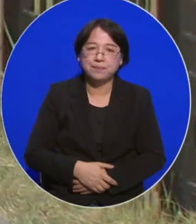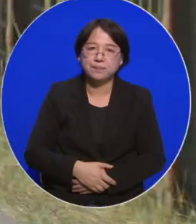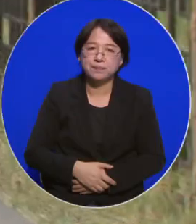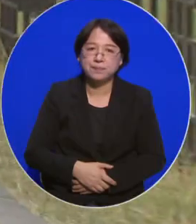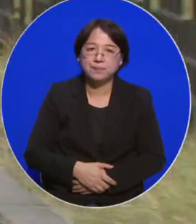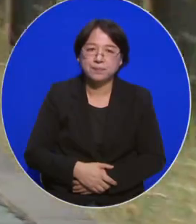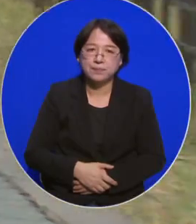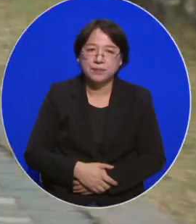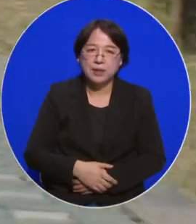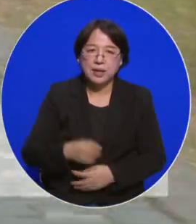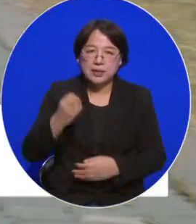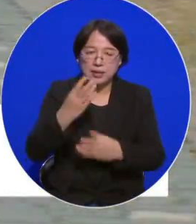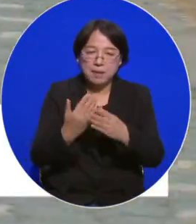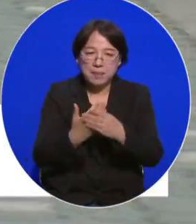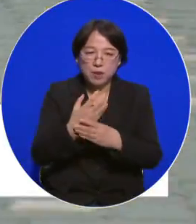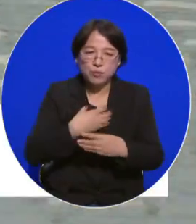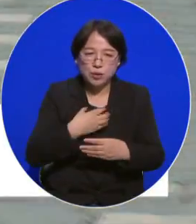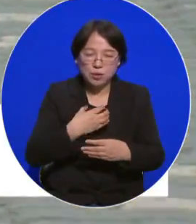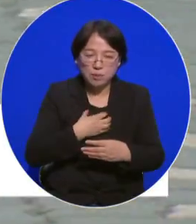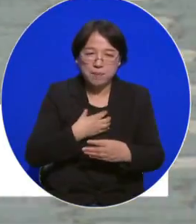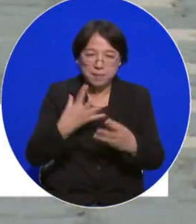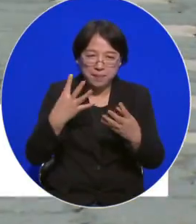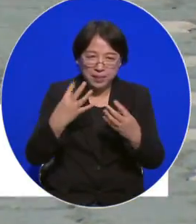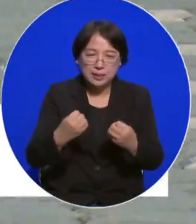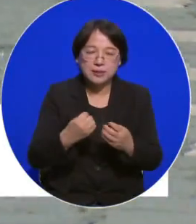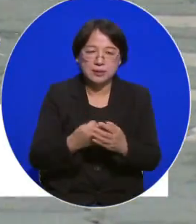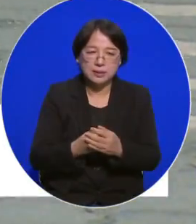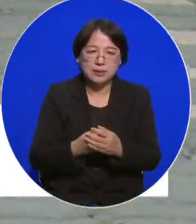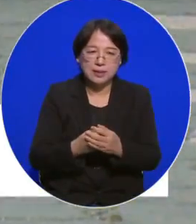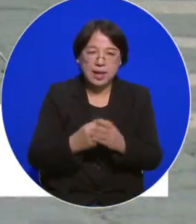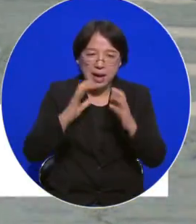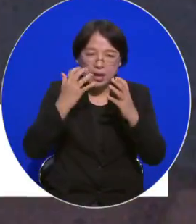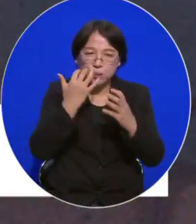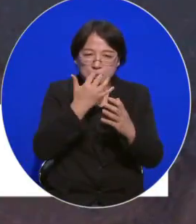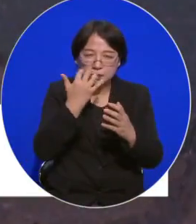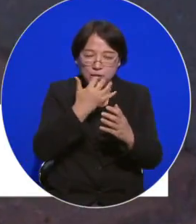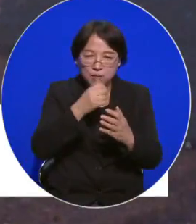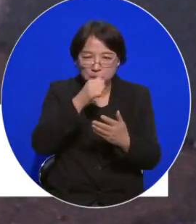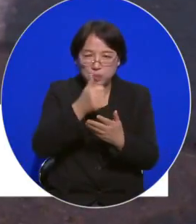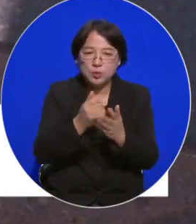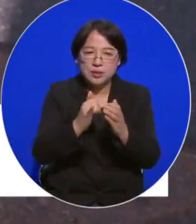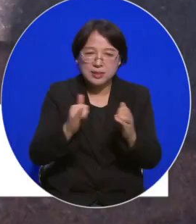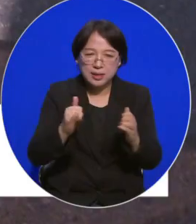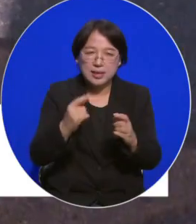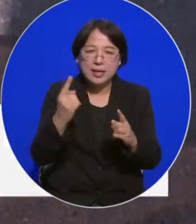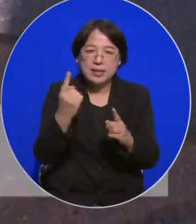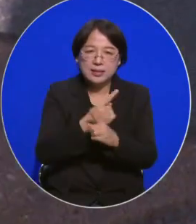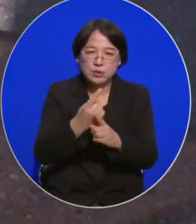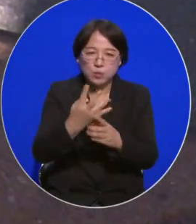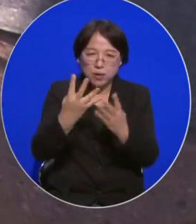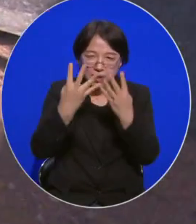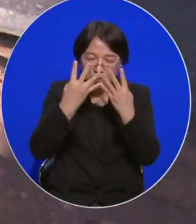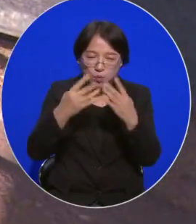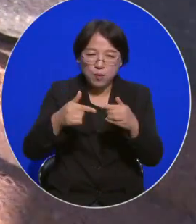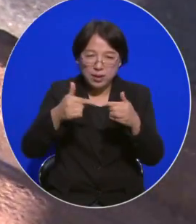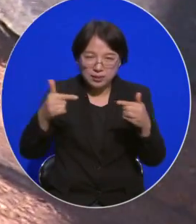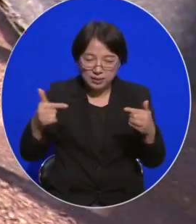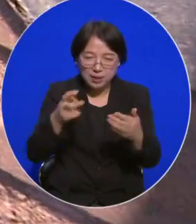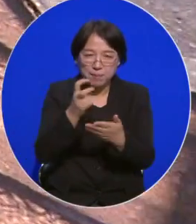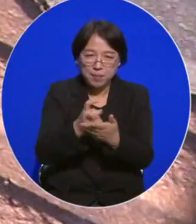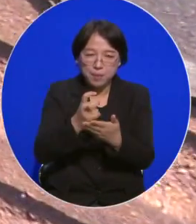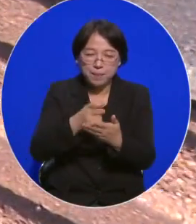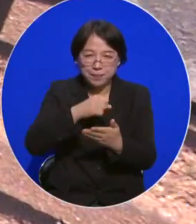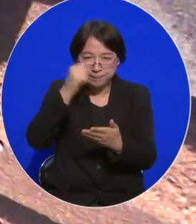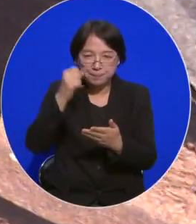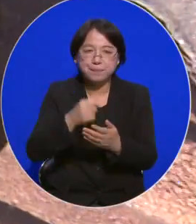제법 위험이 높은 아동 성범죄자의 치료 과목을 확대하는 내용의 일부 개정안도 의결됐습니다 13세